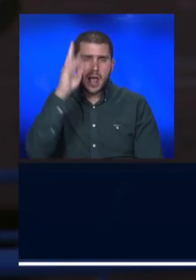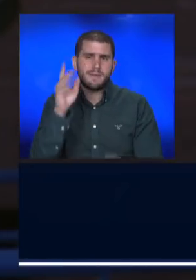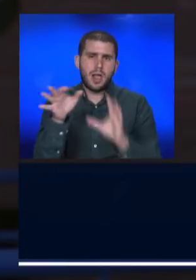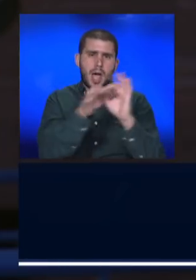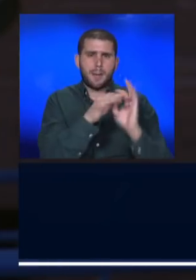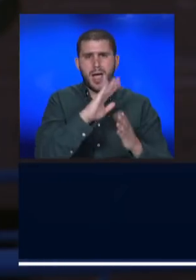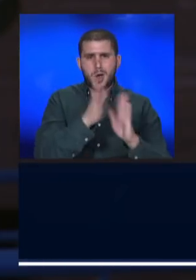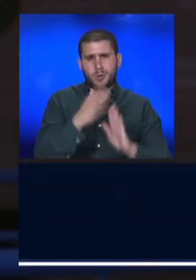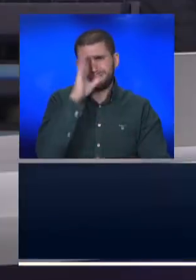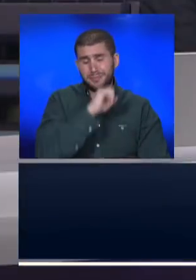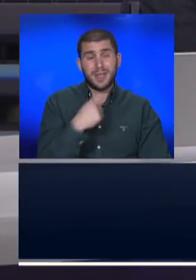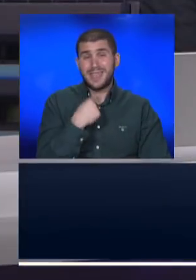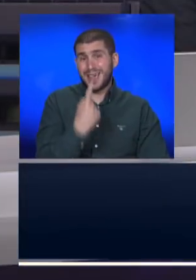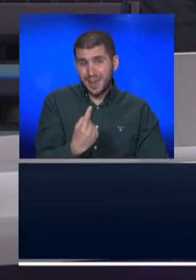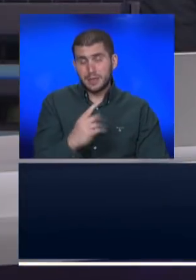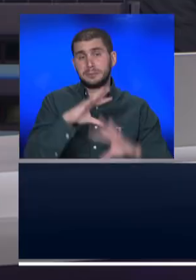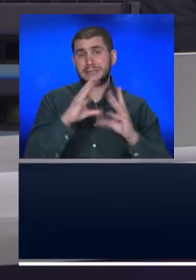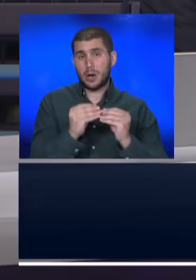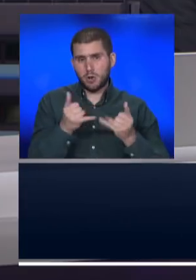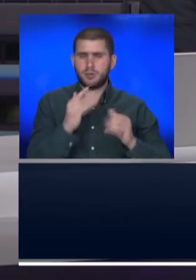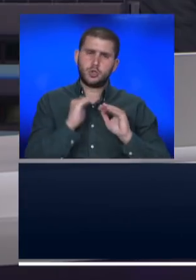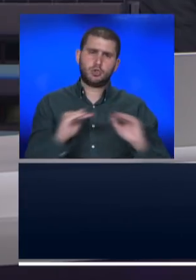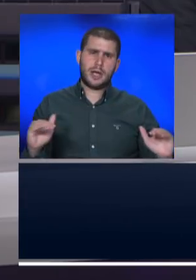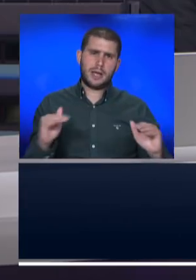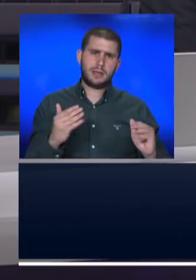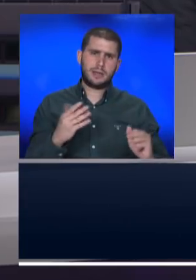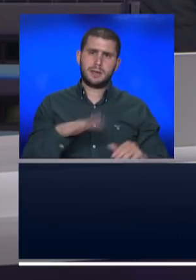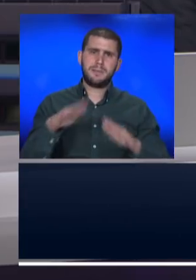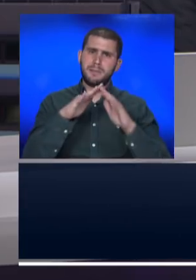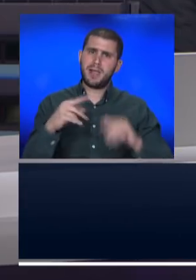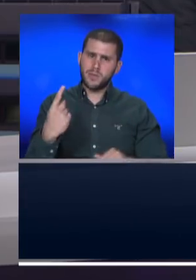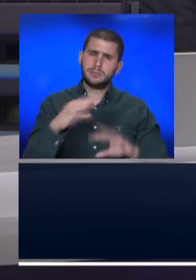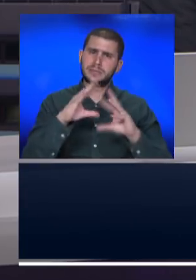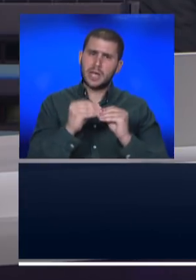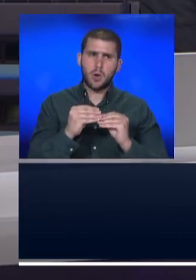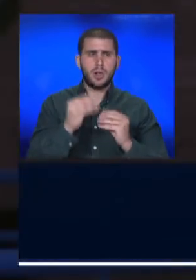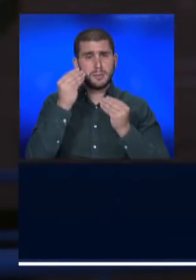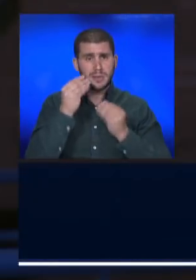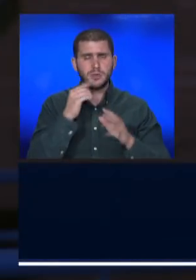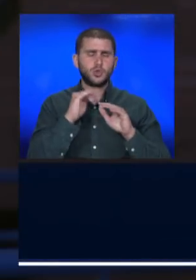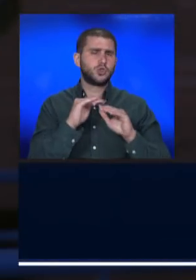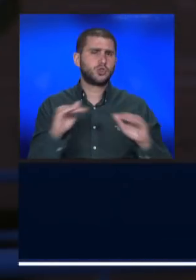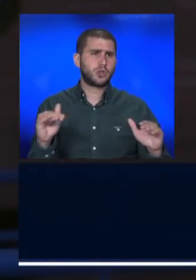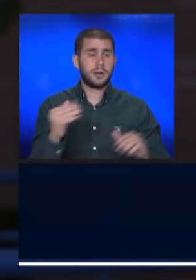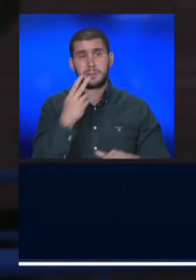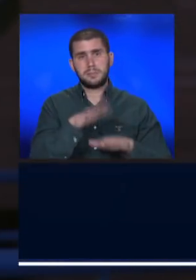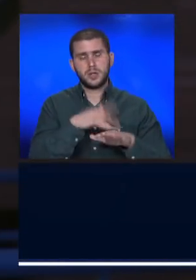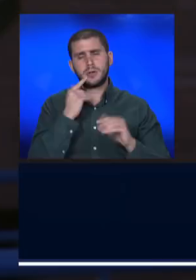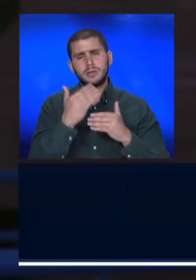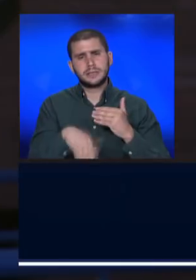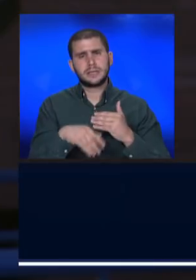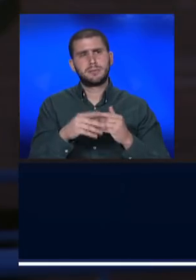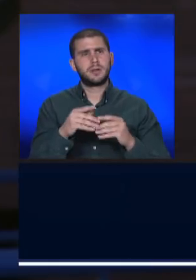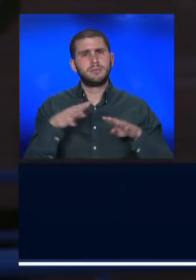לך שתראה, סך הכל עכשיו שקט. אין, הצד הלבנוני בסך הכל מדבר ששקט. נראה שזה נגמר בהפגזה הארטילרית של